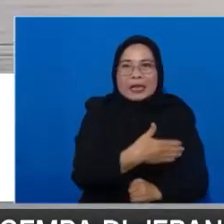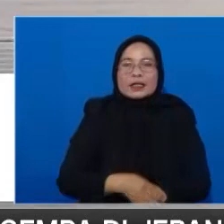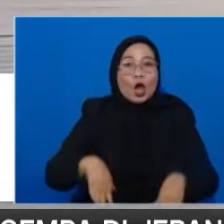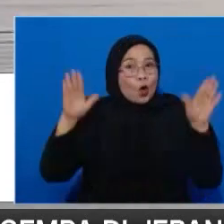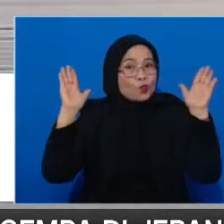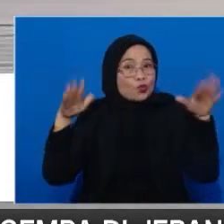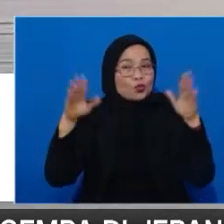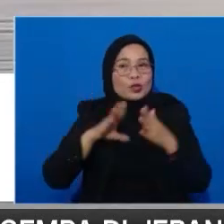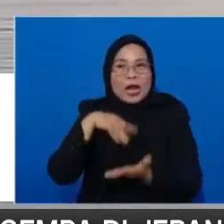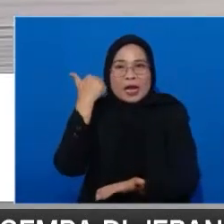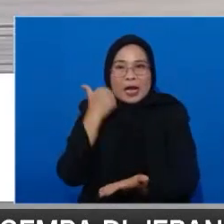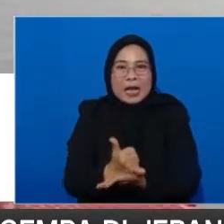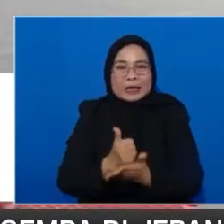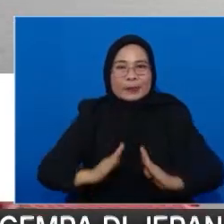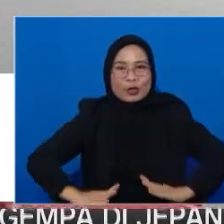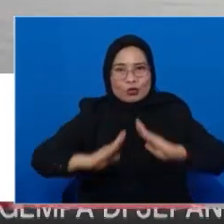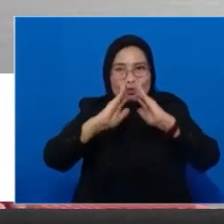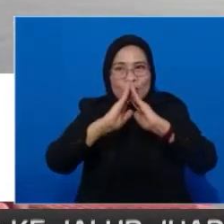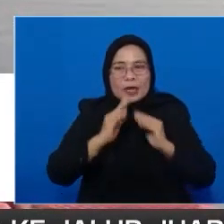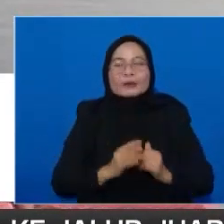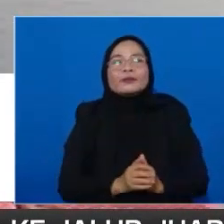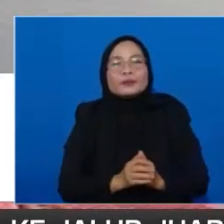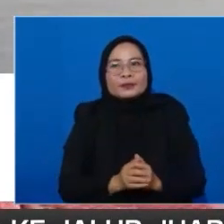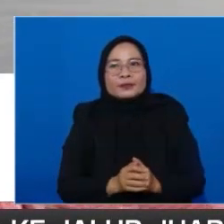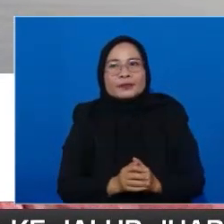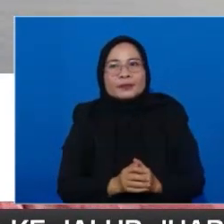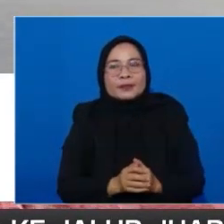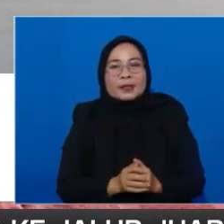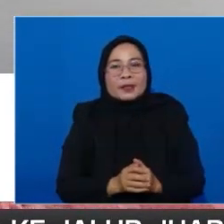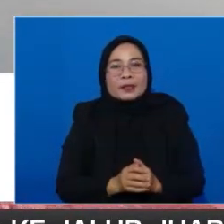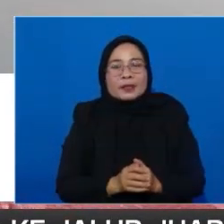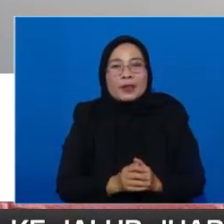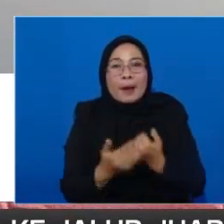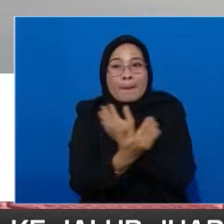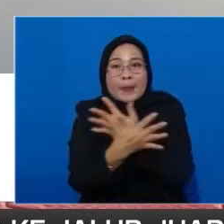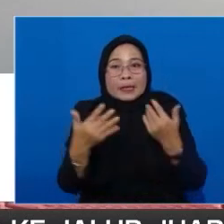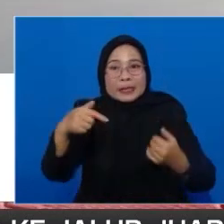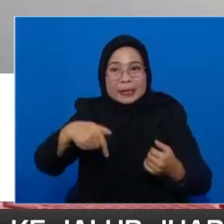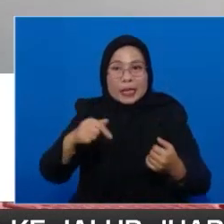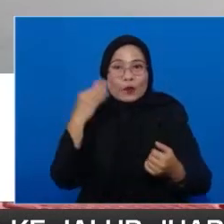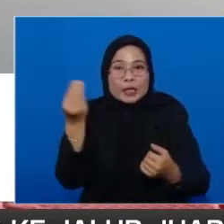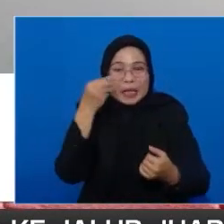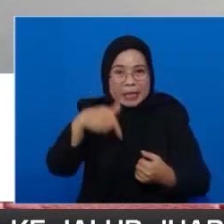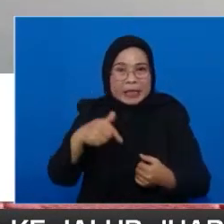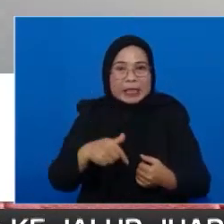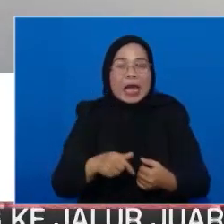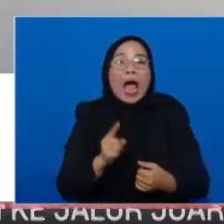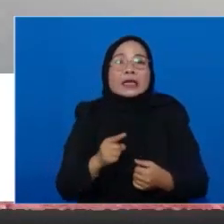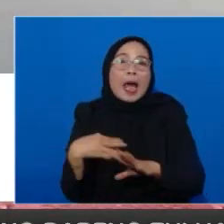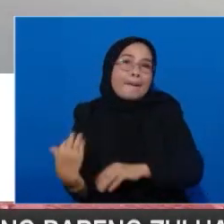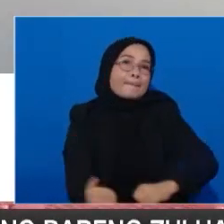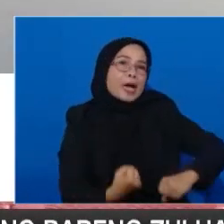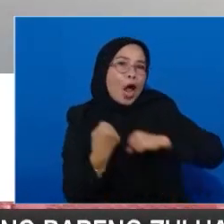khas pegunungan. Karena kan sunrise-an di sini juga ada perahu, mataharinya juga di sini juga